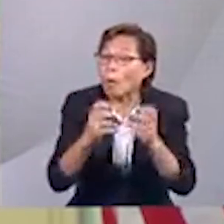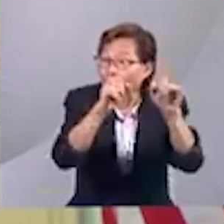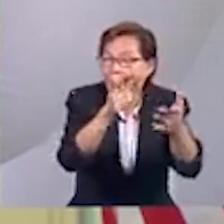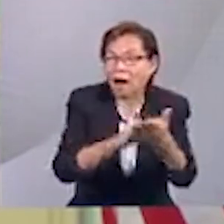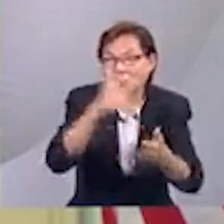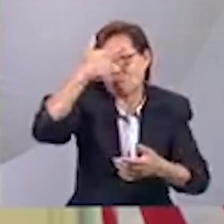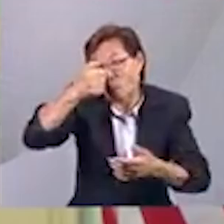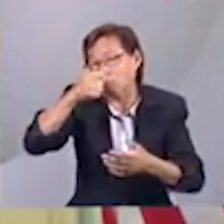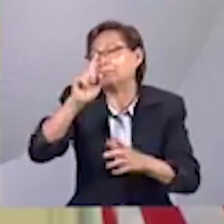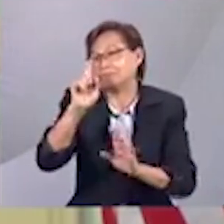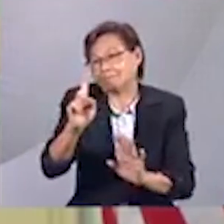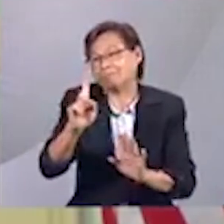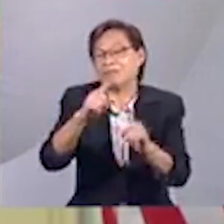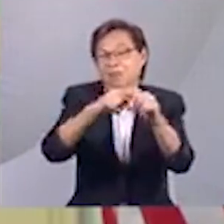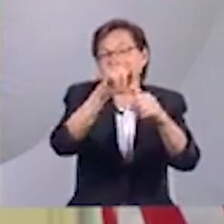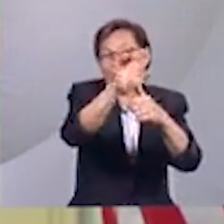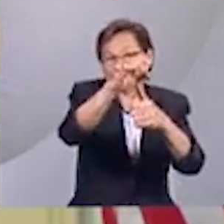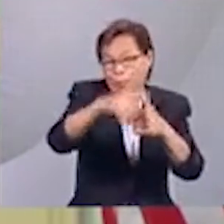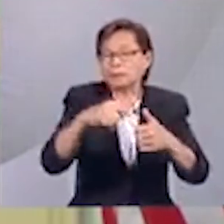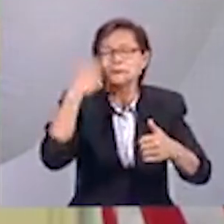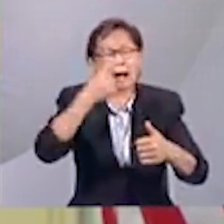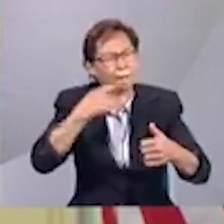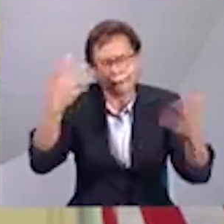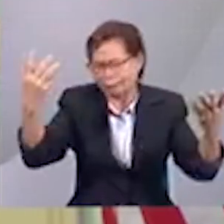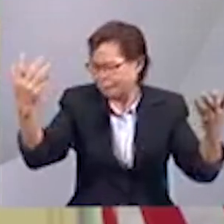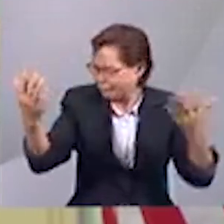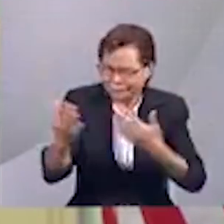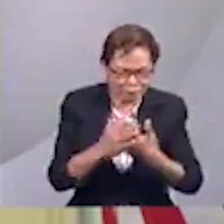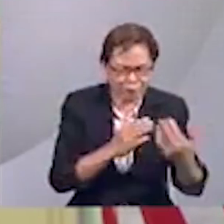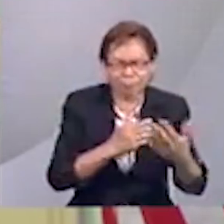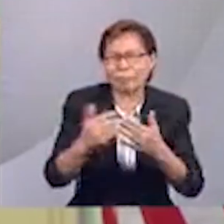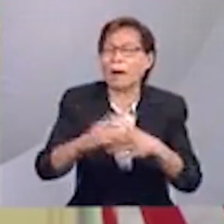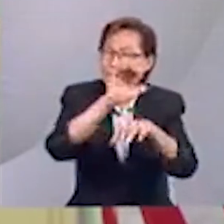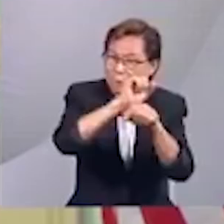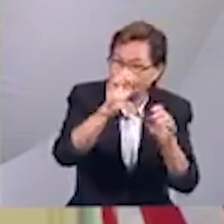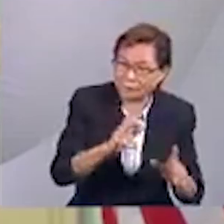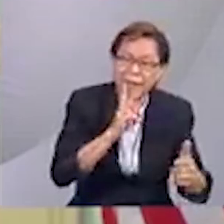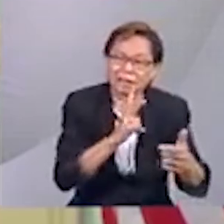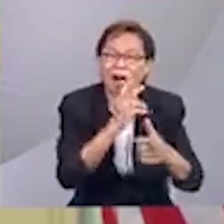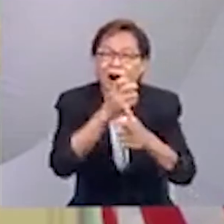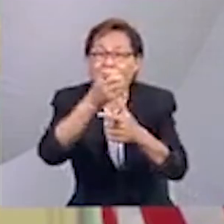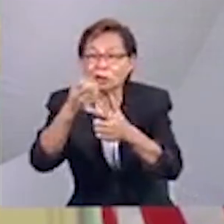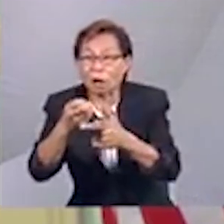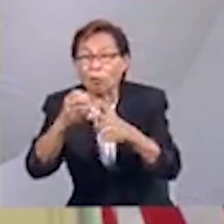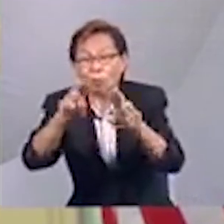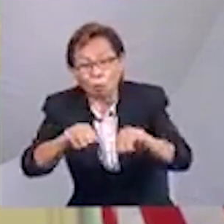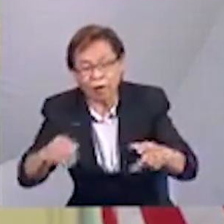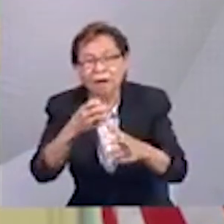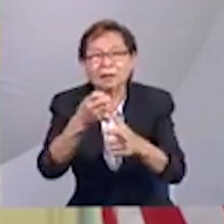mereka. Itu merupakan SOP kita. Sesiapa sahaja, tak kisahlah yang mereka pekerja kantin ataupun